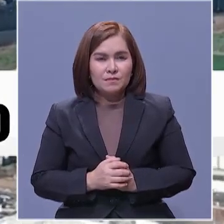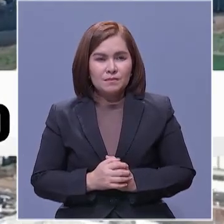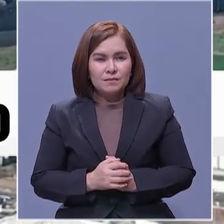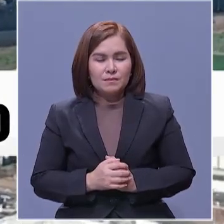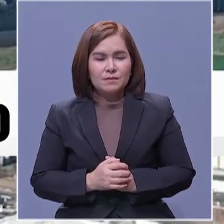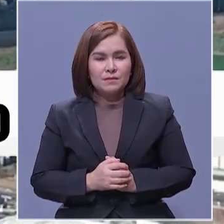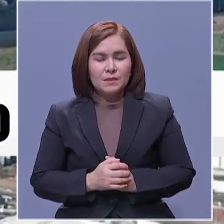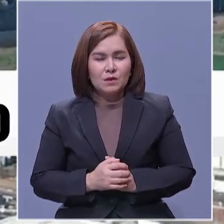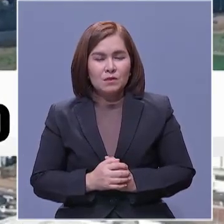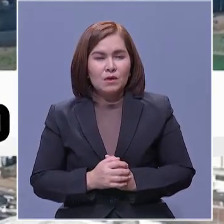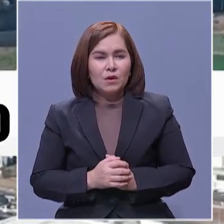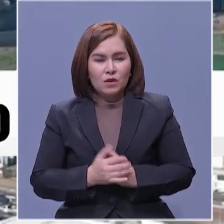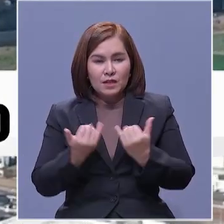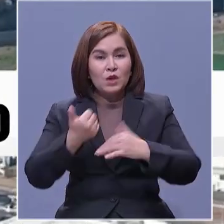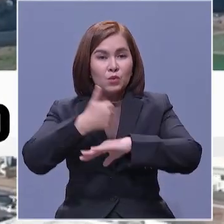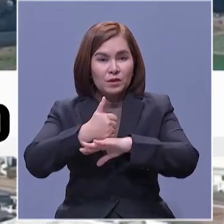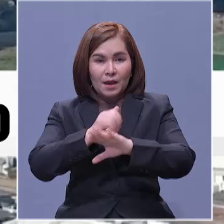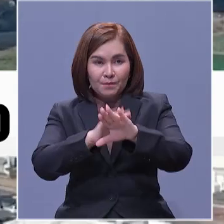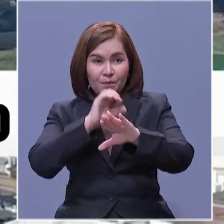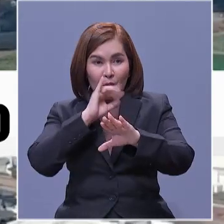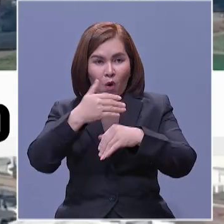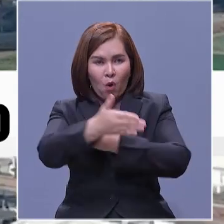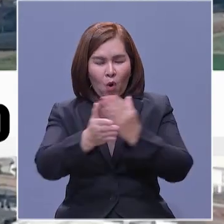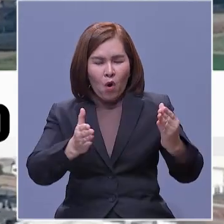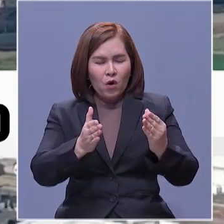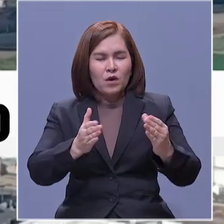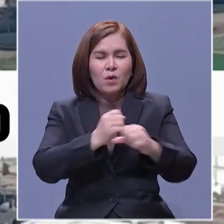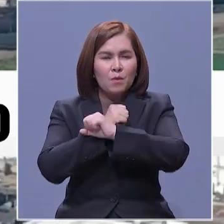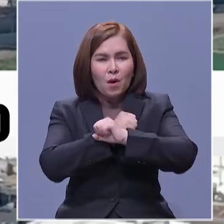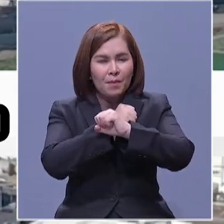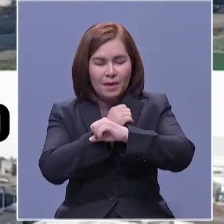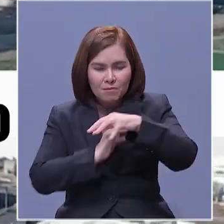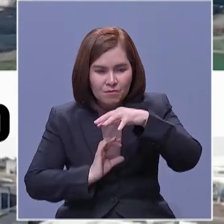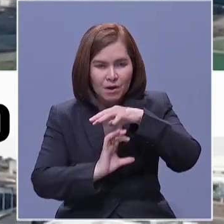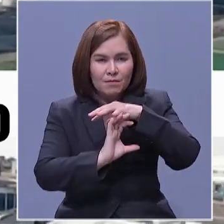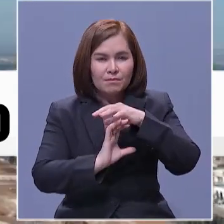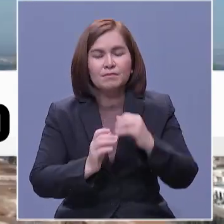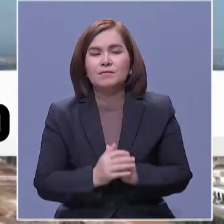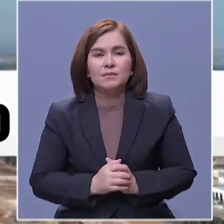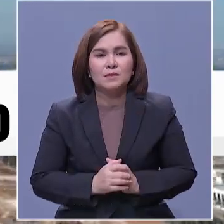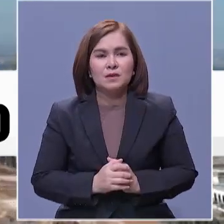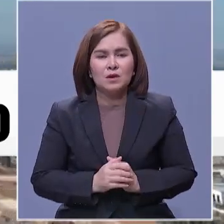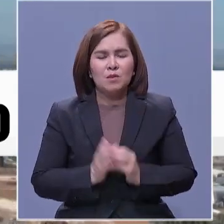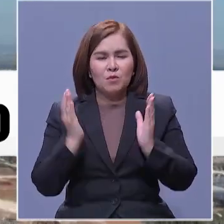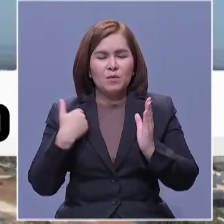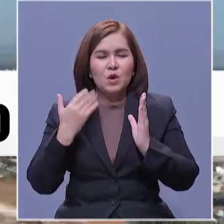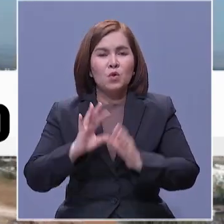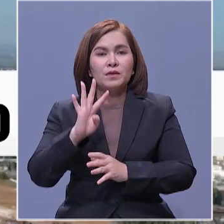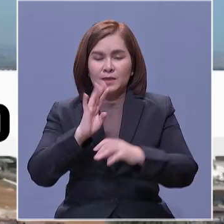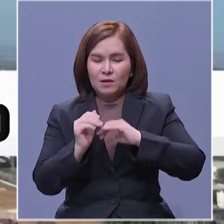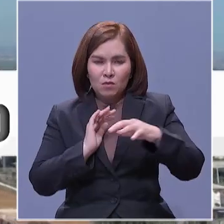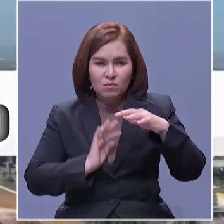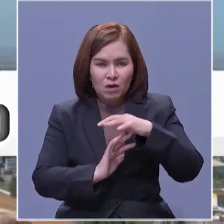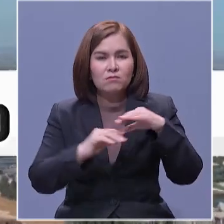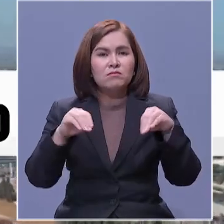นายจ้างก็เลยแจ้งให้ทุกคนไปหลบในห้องนิรภัยตัวคุณสมบูรณ์เอง กับเพื่อนคนงานอีก4คนเนี่ยเข้าไปหลบอยู่ในห้